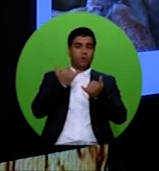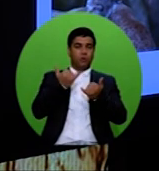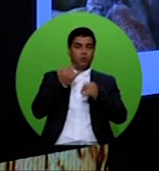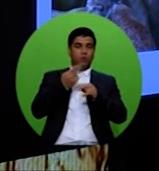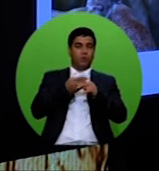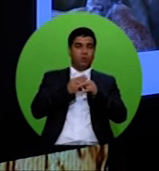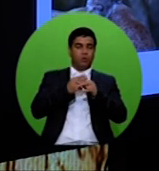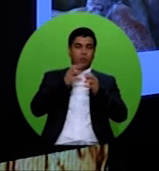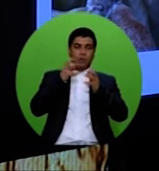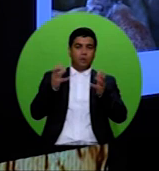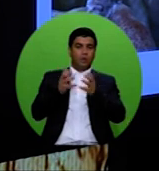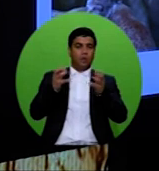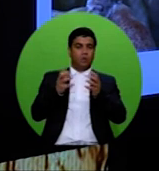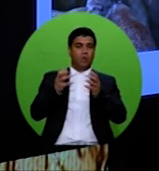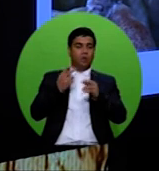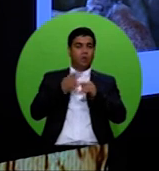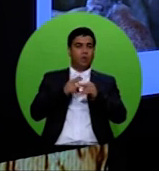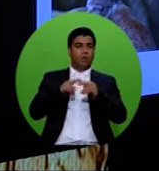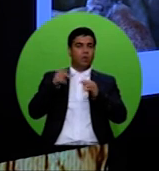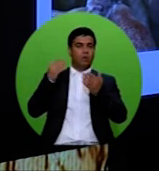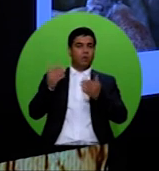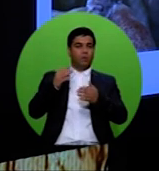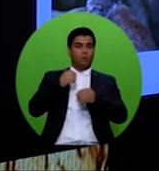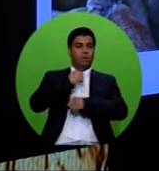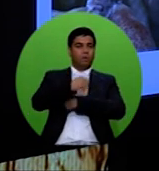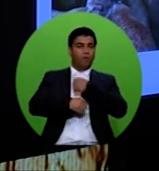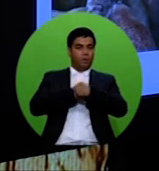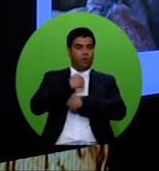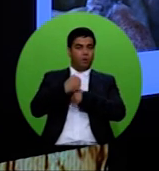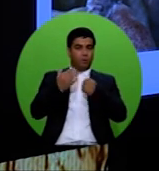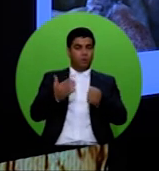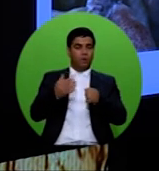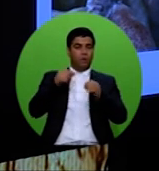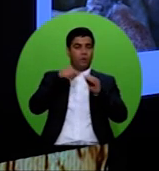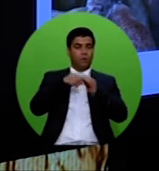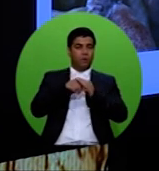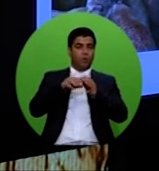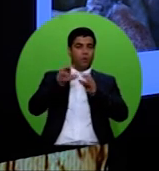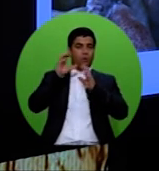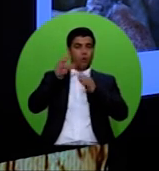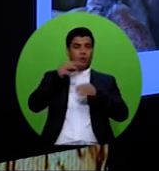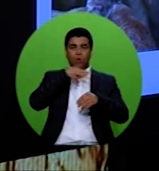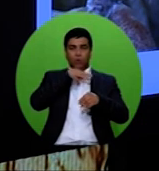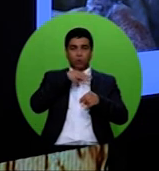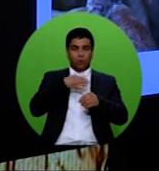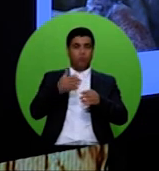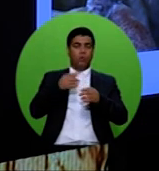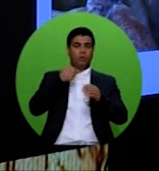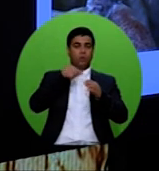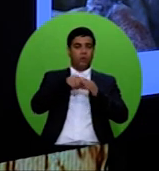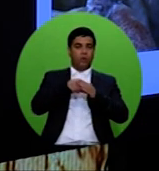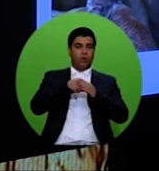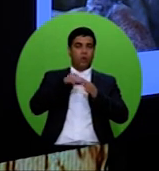сегодня особо охраняются. Это, ребята, медведь, это горный козел, это